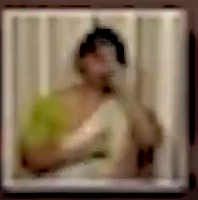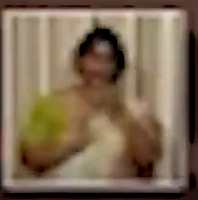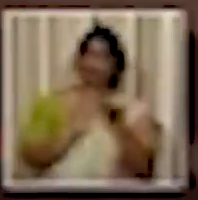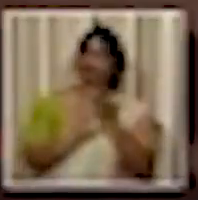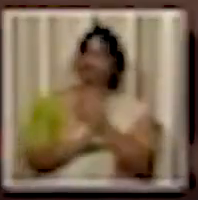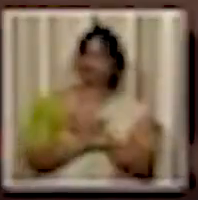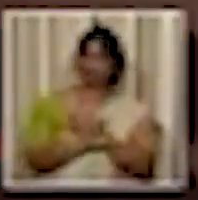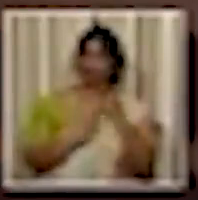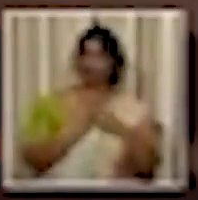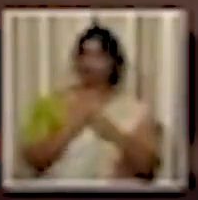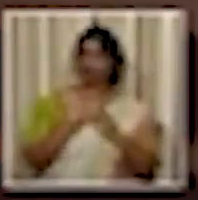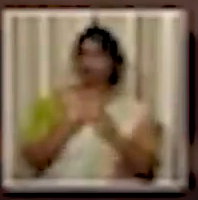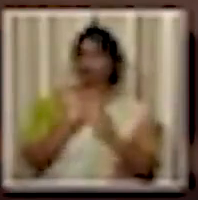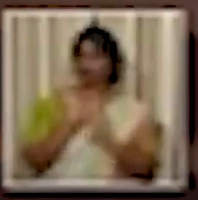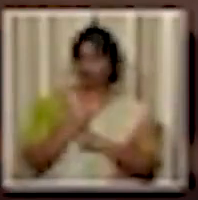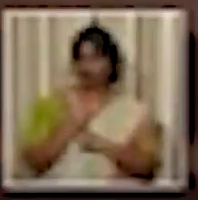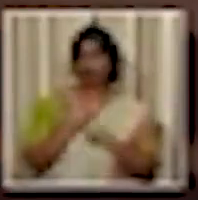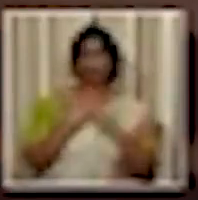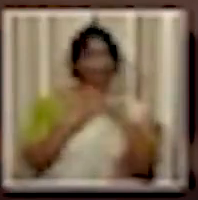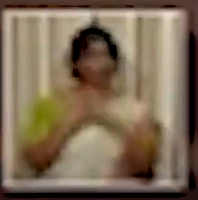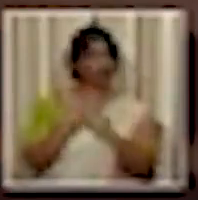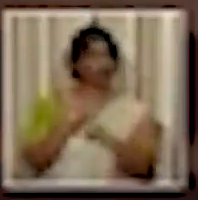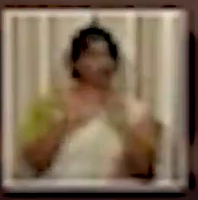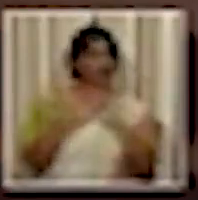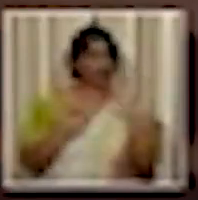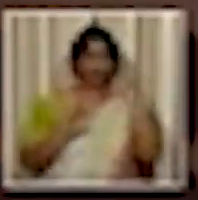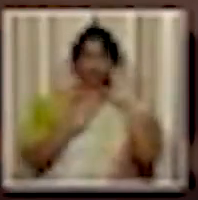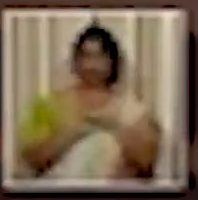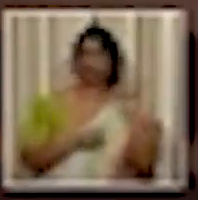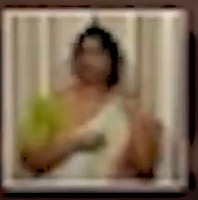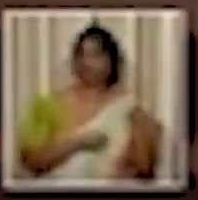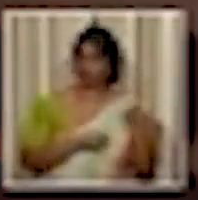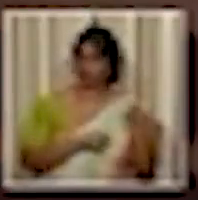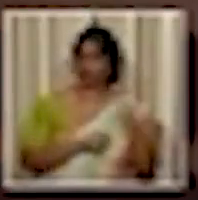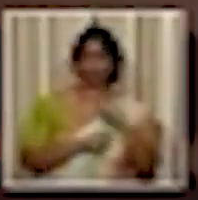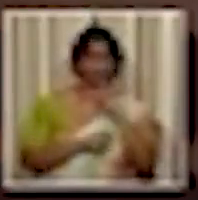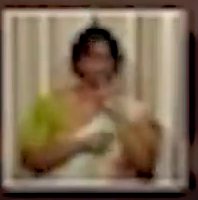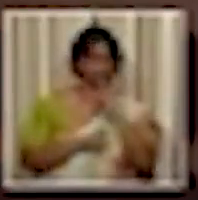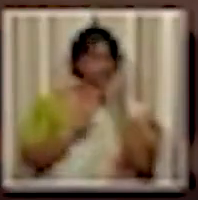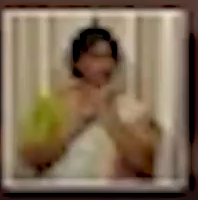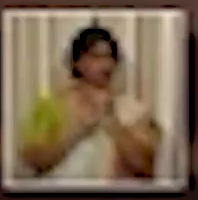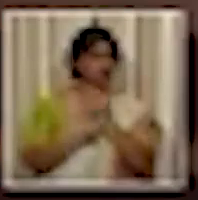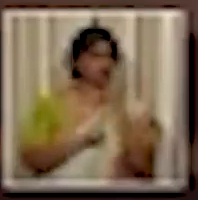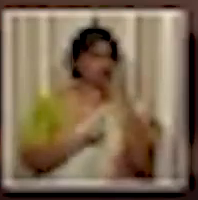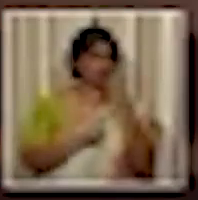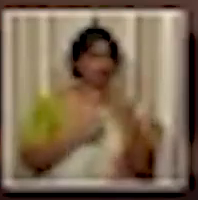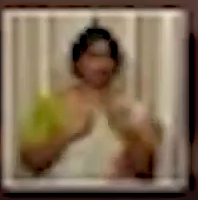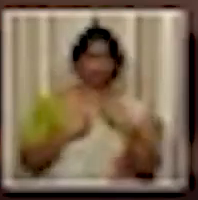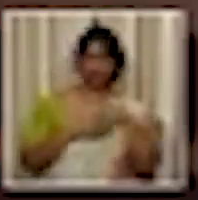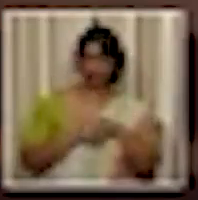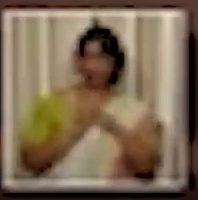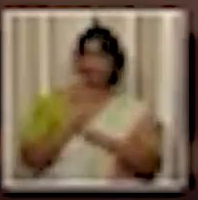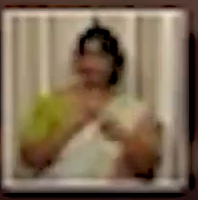පසුගිය ජූලි 22 වෙනිදා විශේෂ ප්‍රකාශයක් කළා. එහිදී ඔහු චෝදනා කීපයක් මගේ යටතේ